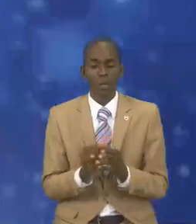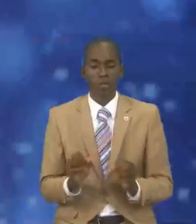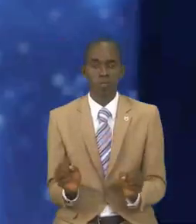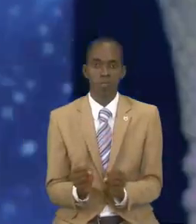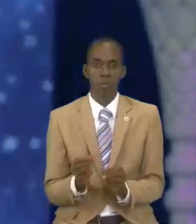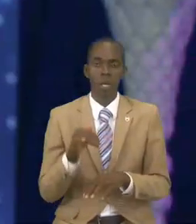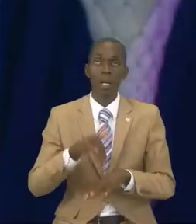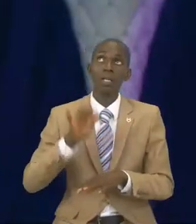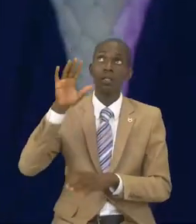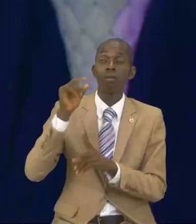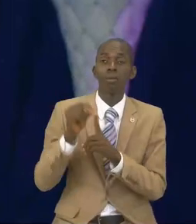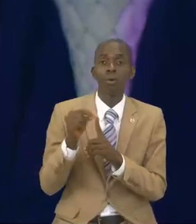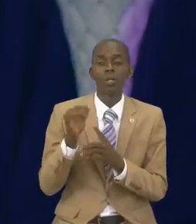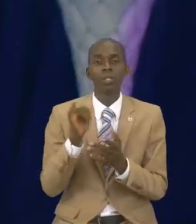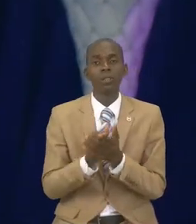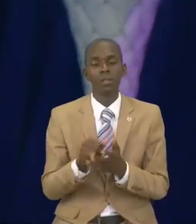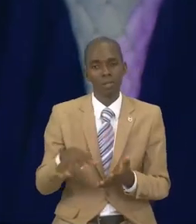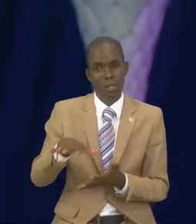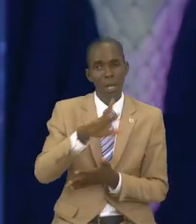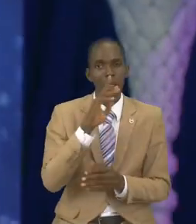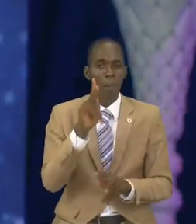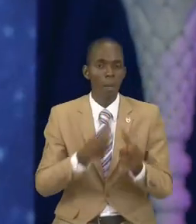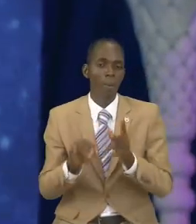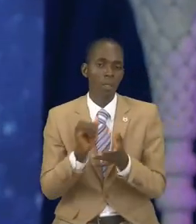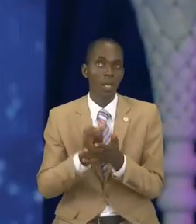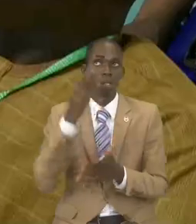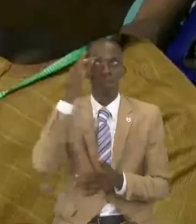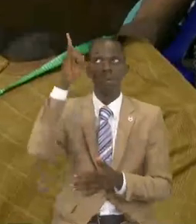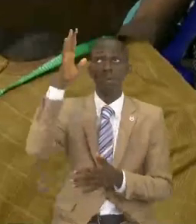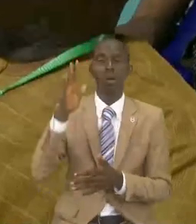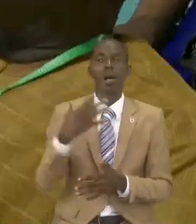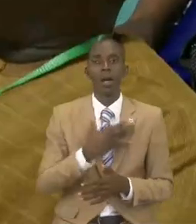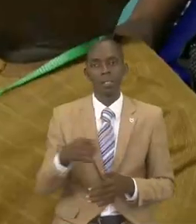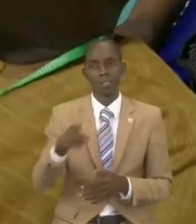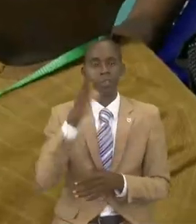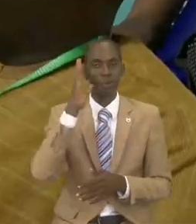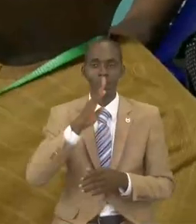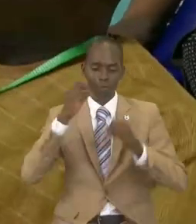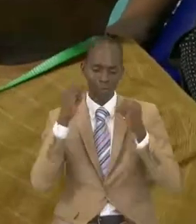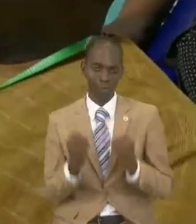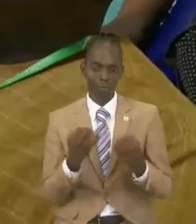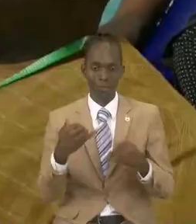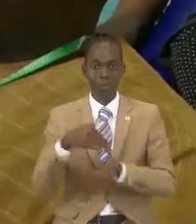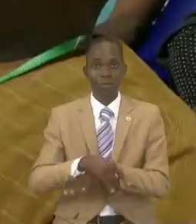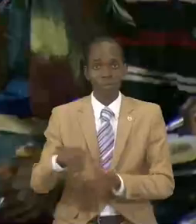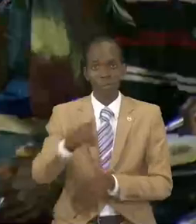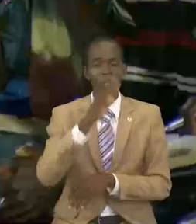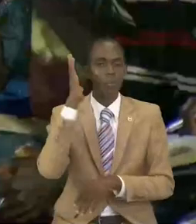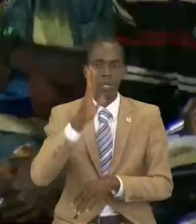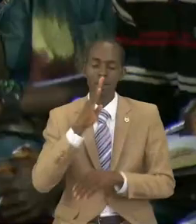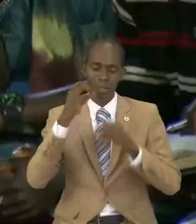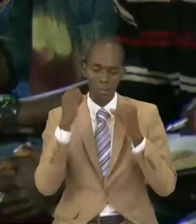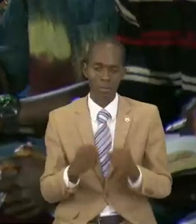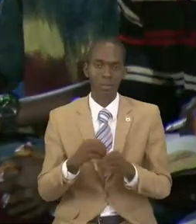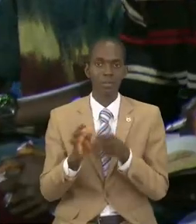tremblent à sa parole. Ce sont ceux-là qui connaissent Dieu. Ils seront forts. Ce soir, tu seras